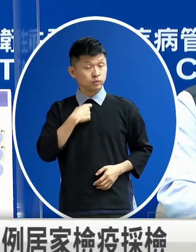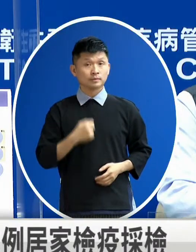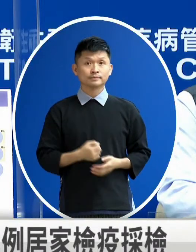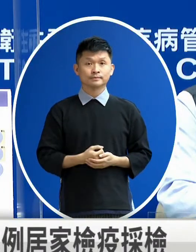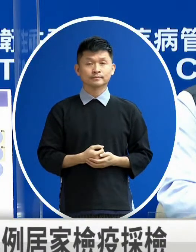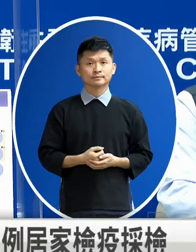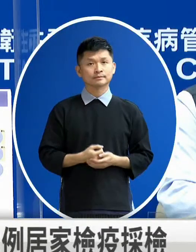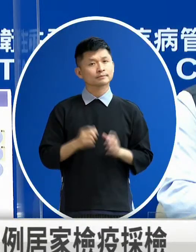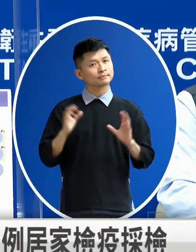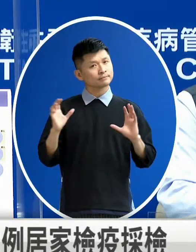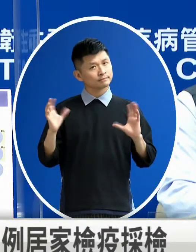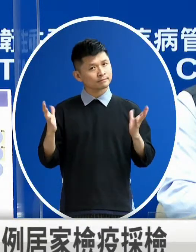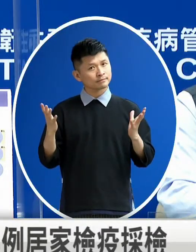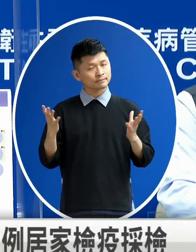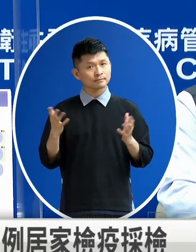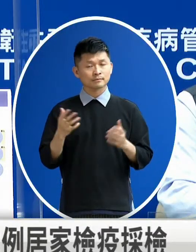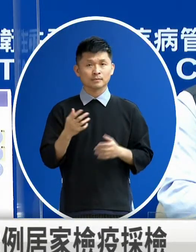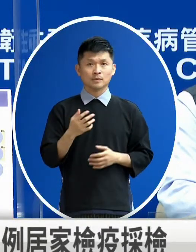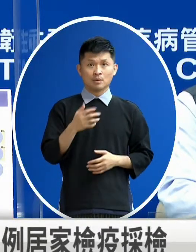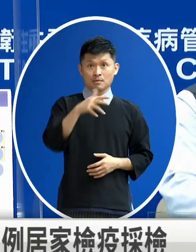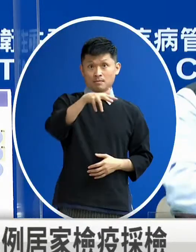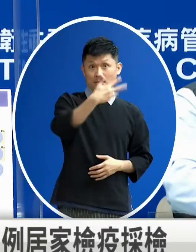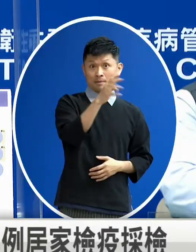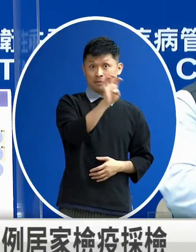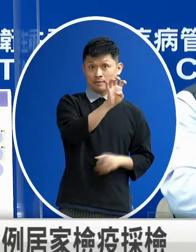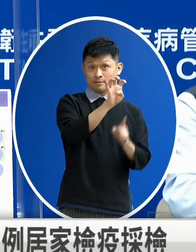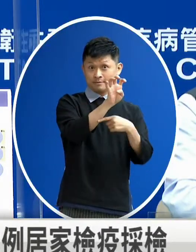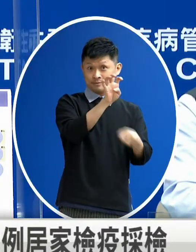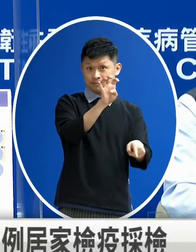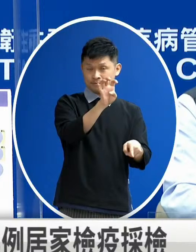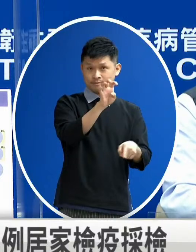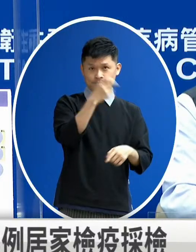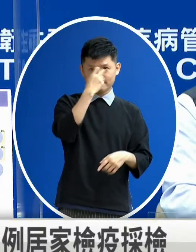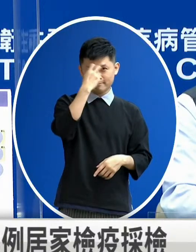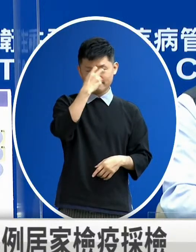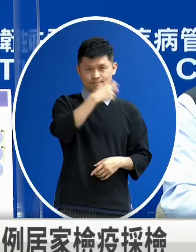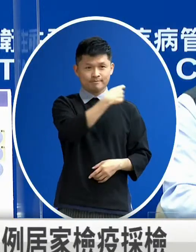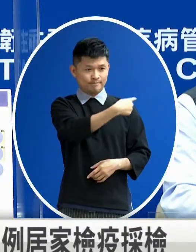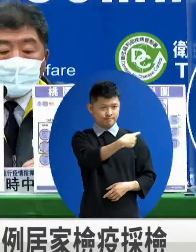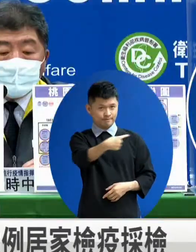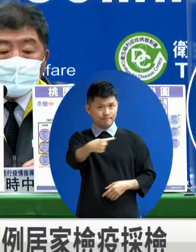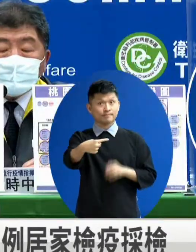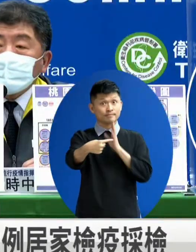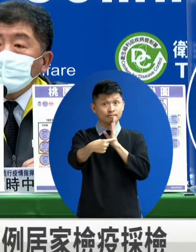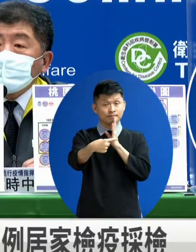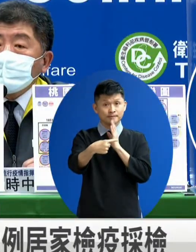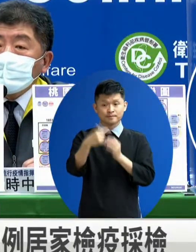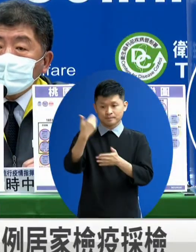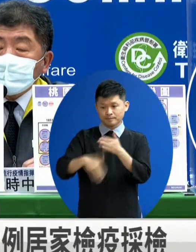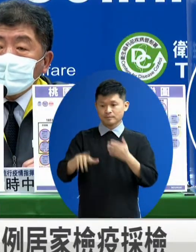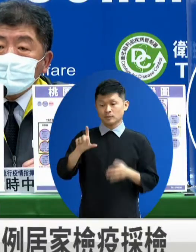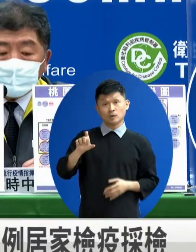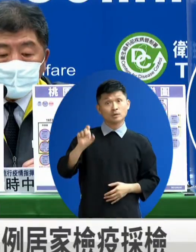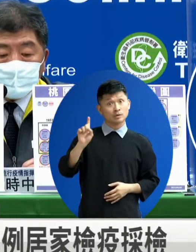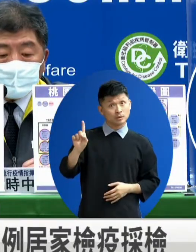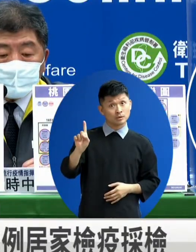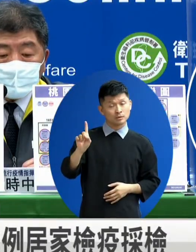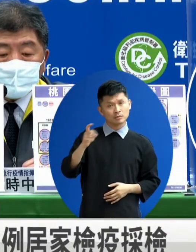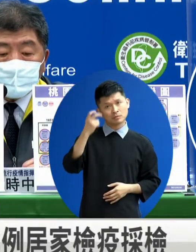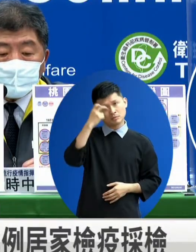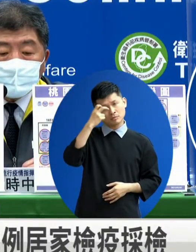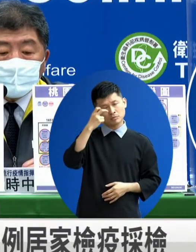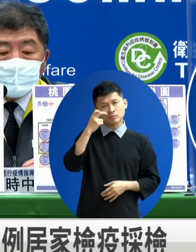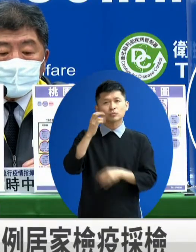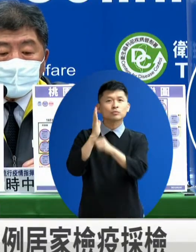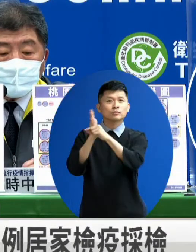那里面大概就是有840位已经全部都验阴，那61位他检验结果还